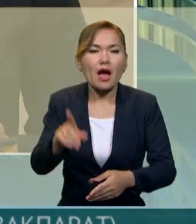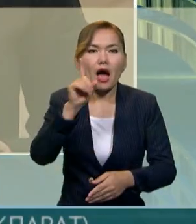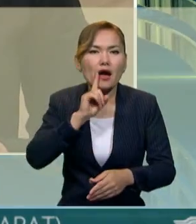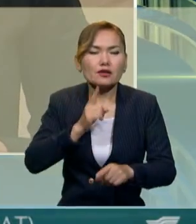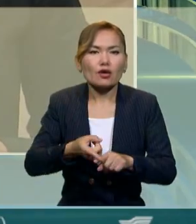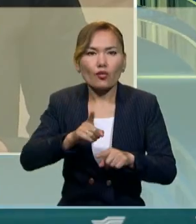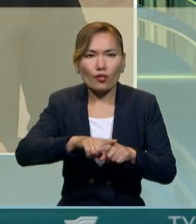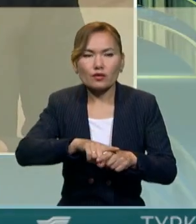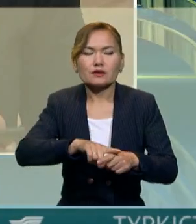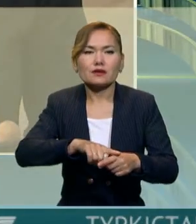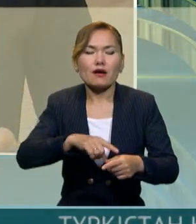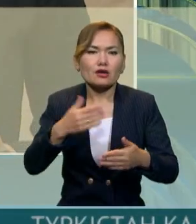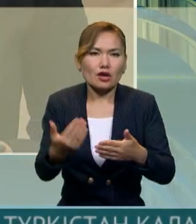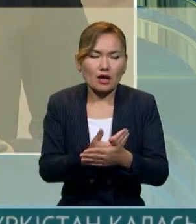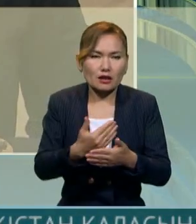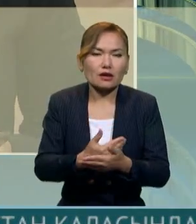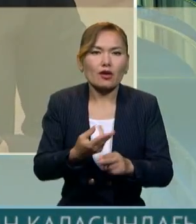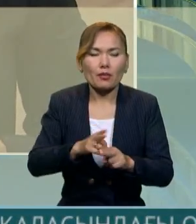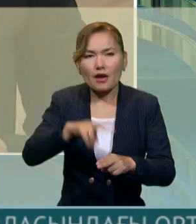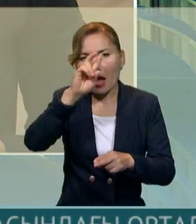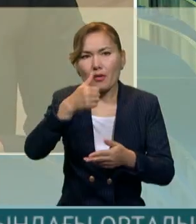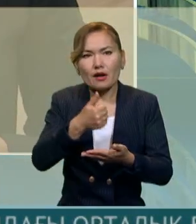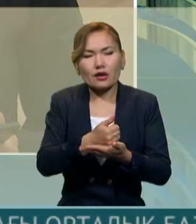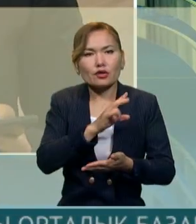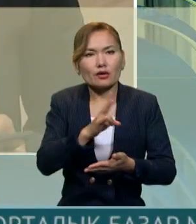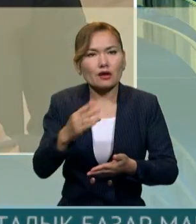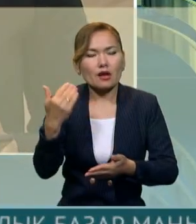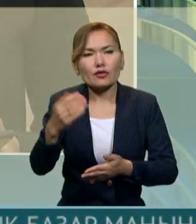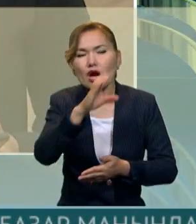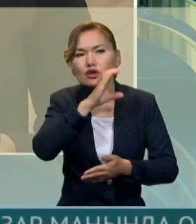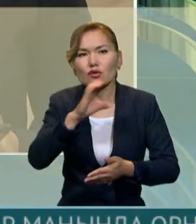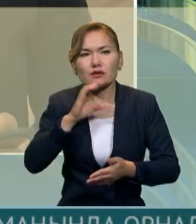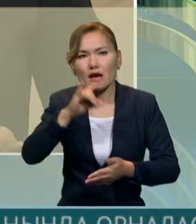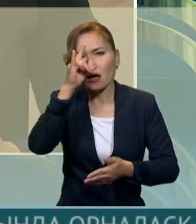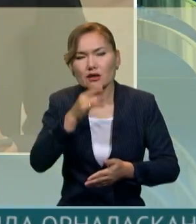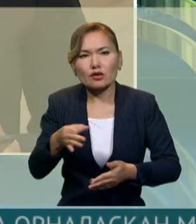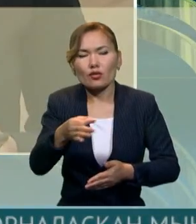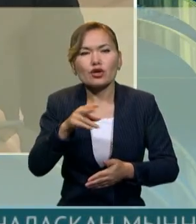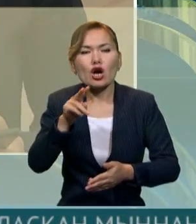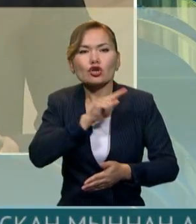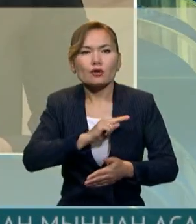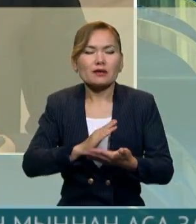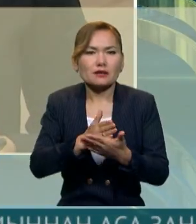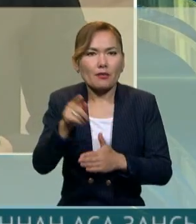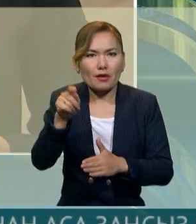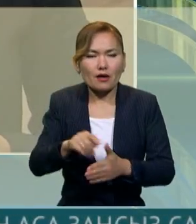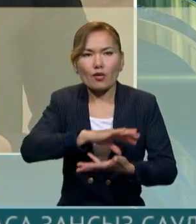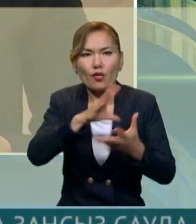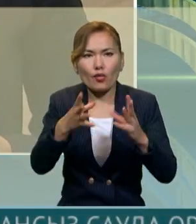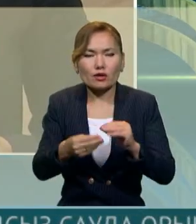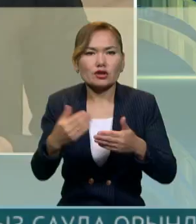мендегі бар ақпарат осы. Мемлекет басшысының солтүстік өңірге жасаған жұмыс сапары туралы қорытынды жаңалықтарда толығырақ айтатын